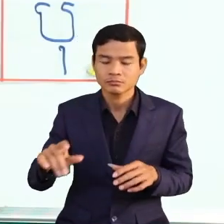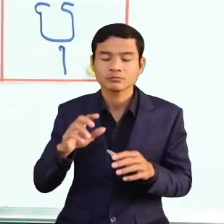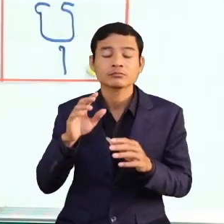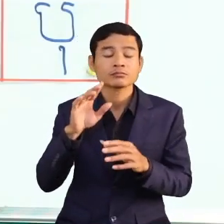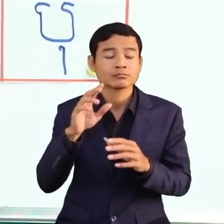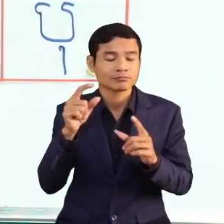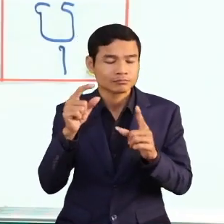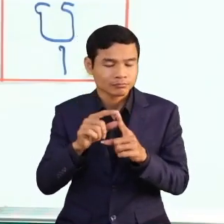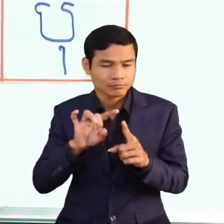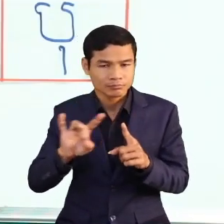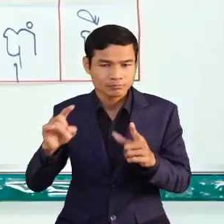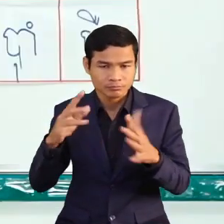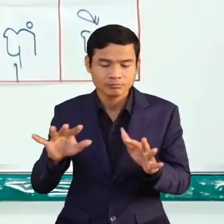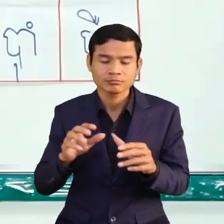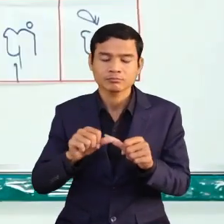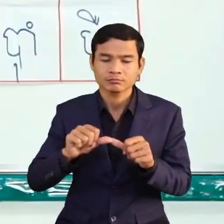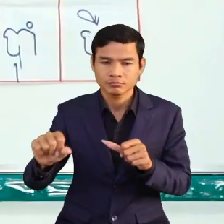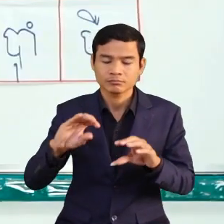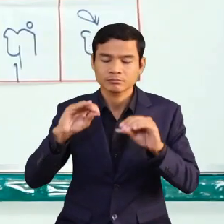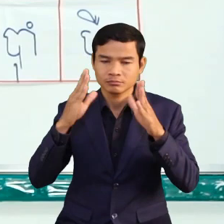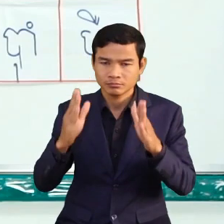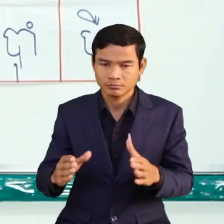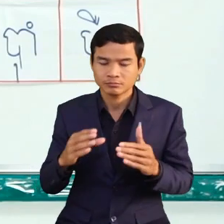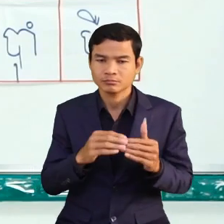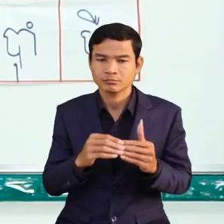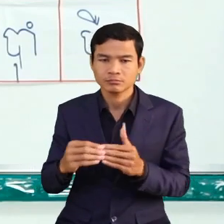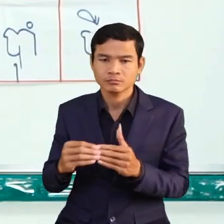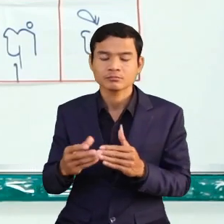ងរួចមកបន្តទៅទៀតនេះអ្នកគ្រូនឹងនាំ